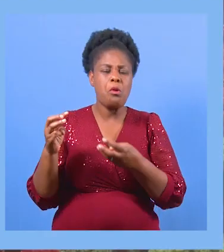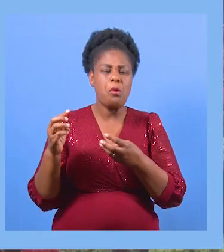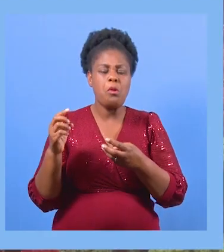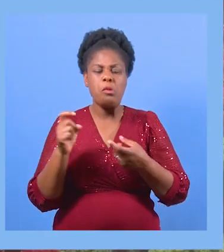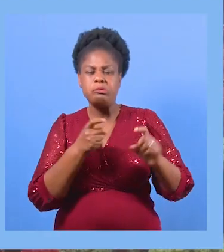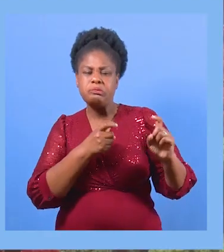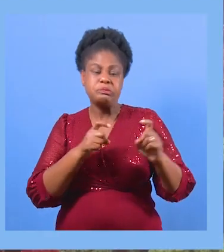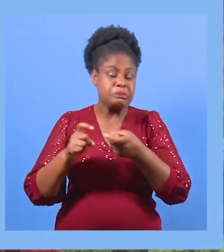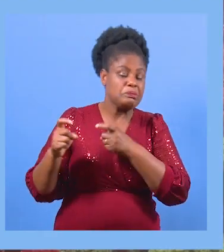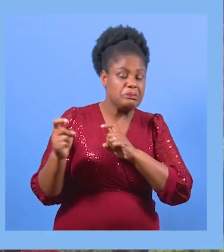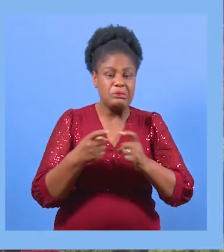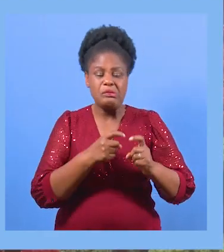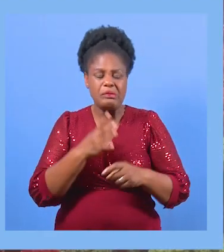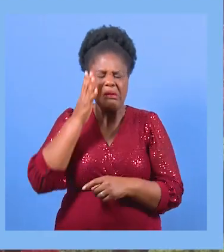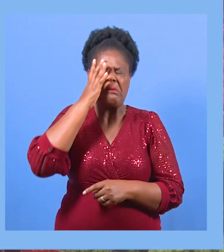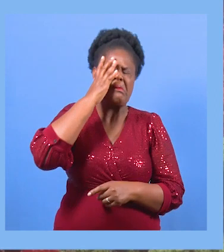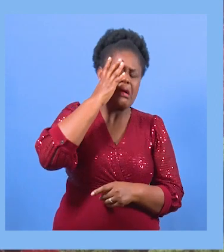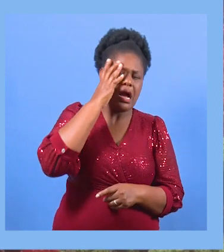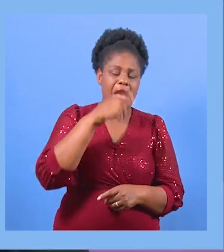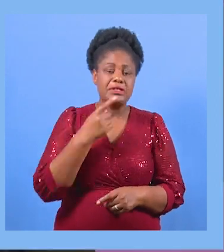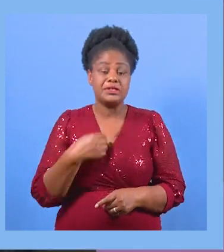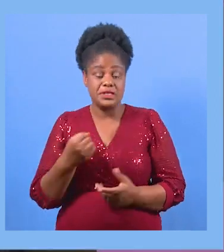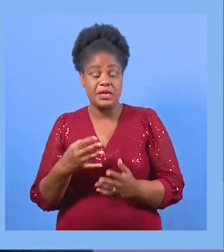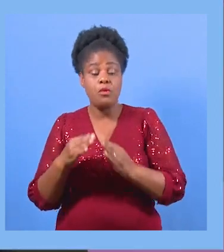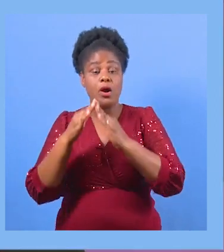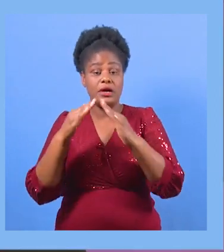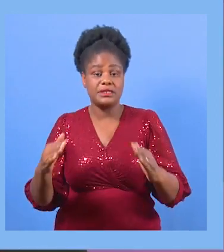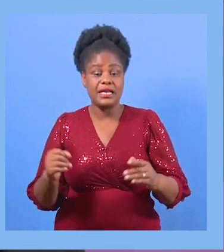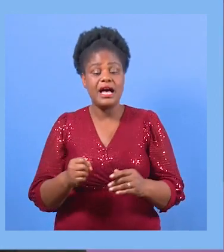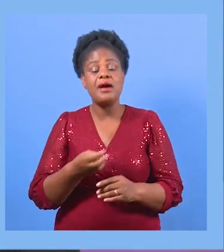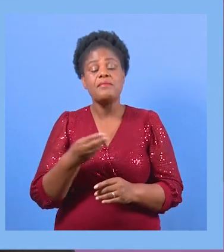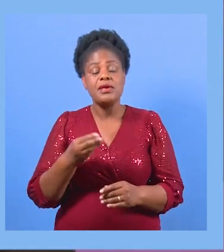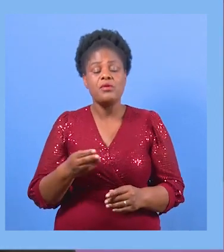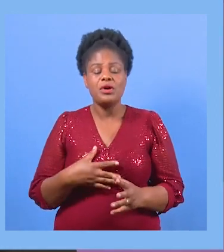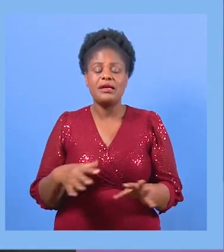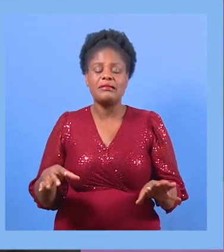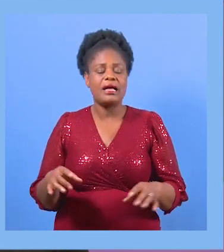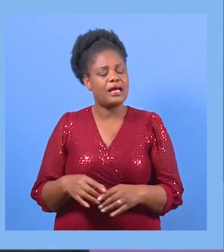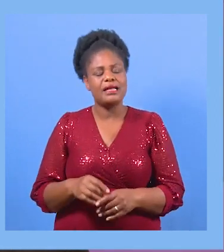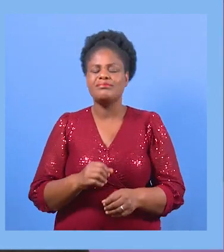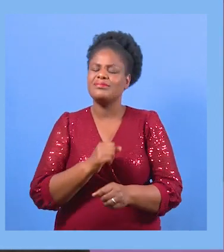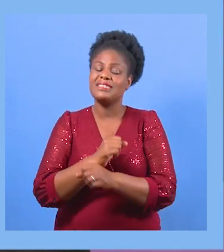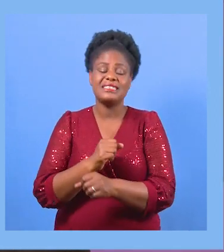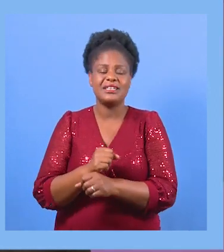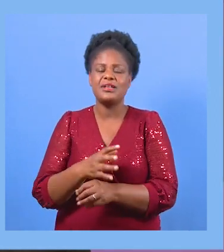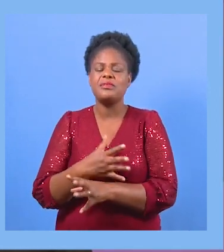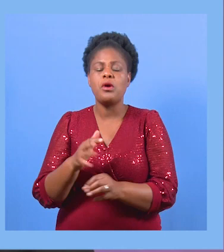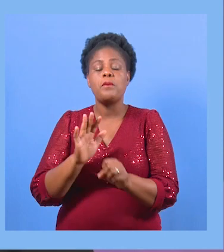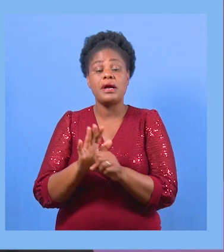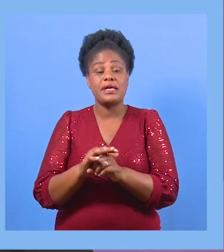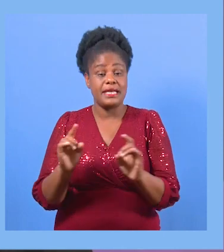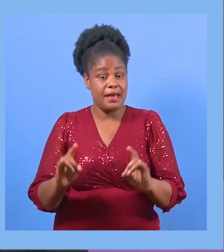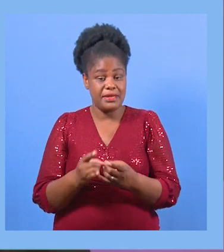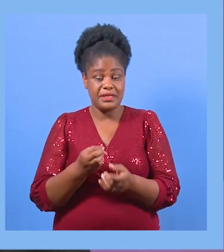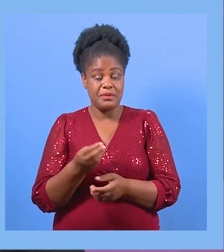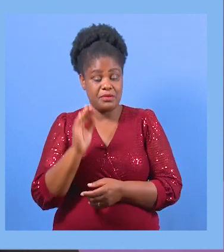vakaroorana. Uri kuona vanhu vari kurovana kuti iwe ndakatanga ndakuitira chakati, vanhu vari kutsemurana, pari kuitika zvinhu zvinorwadza zvinonyadzisa Mai Chisamba. Isi toti